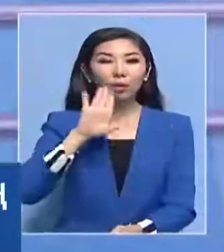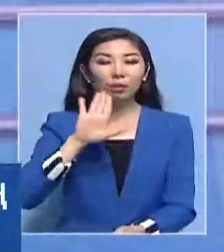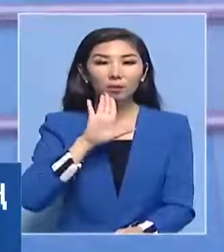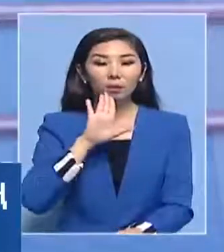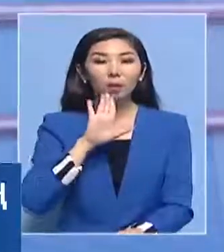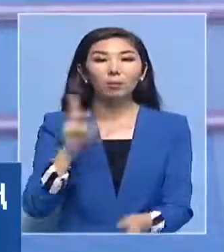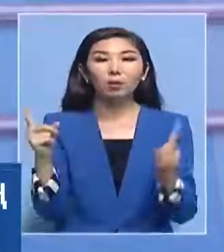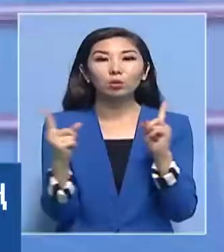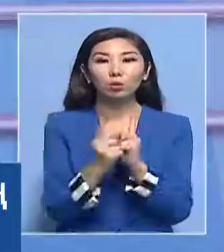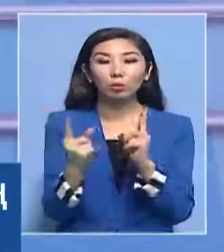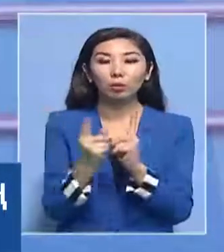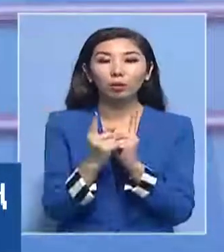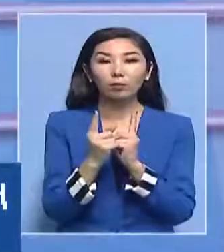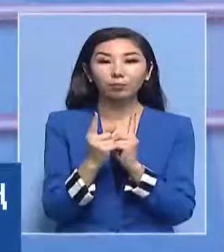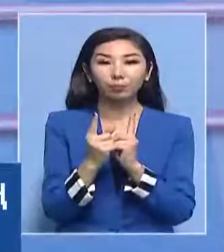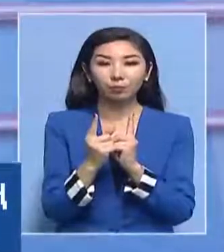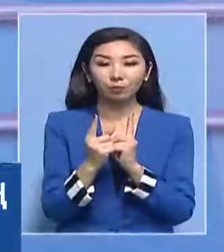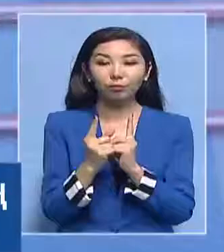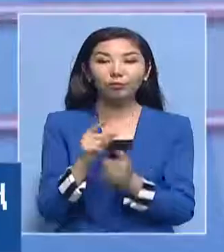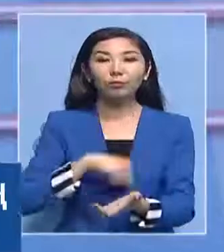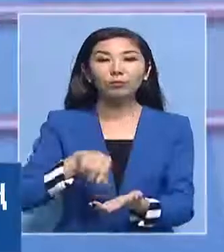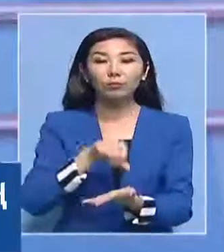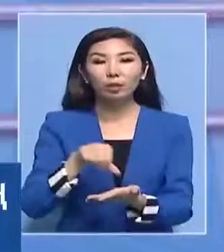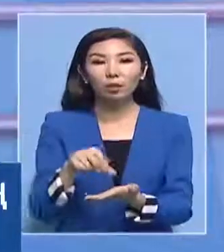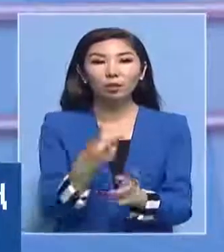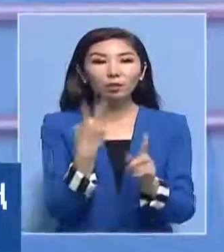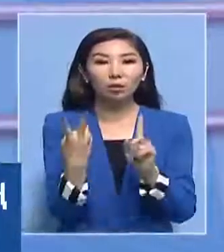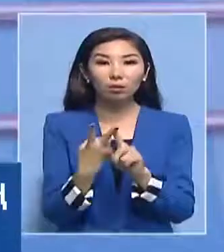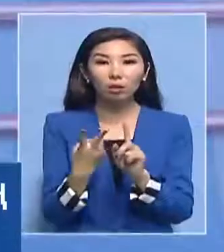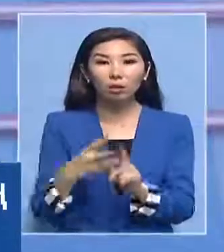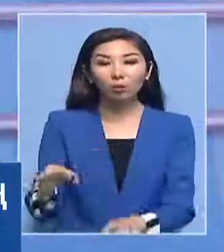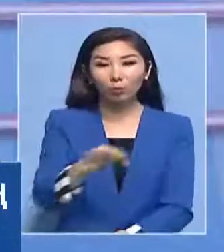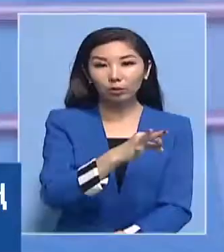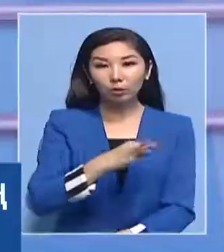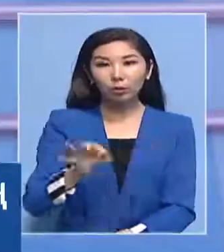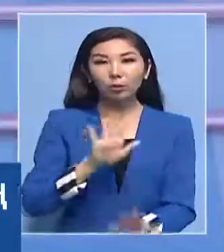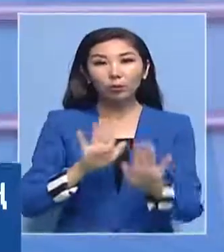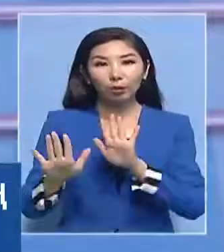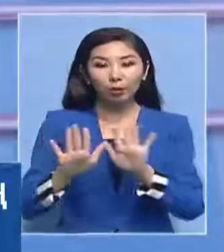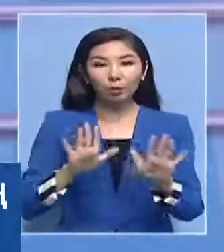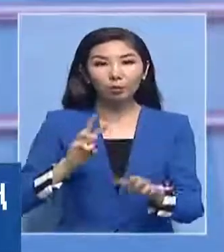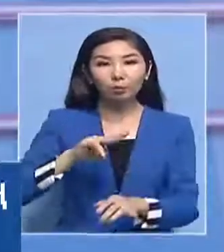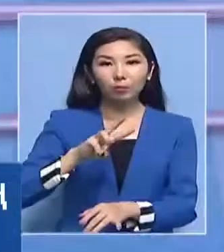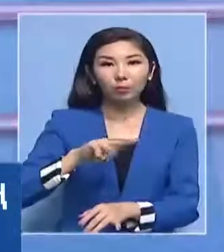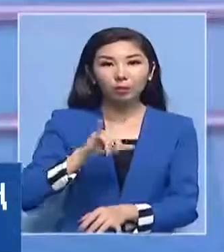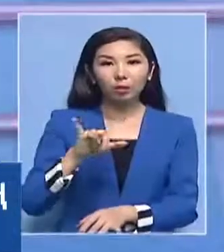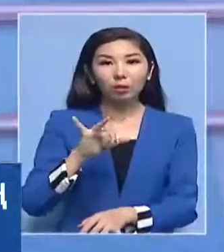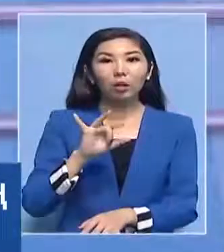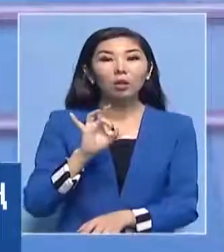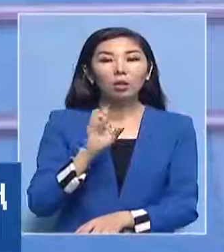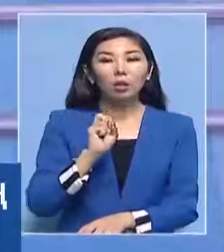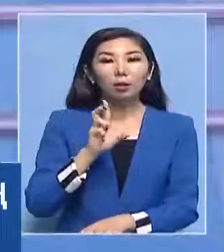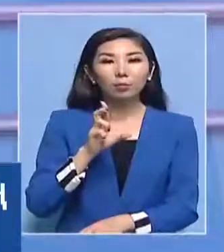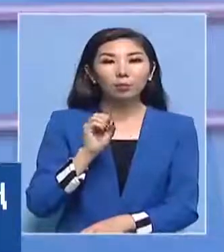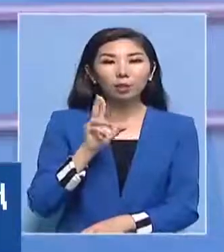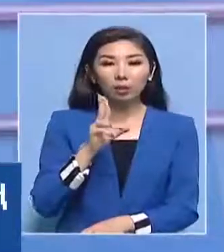жаңа кездесуіне Малика Манқұлы Құлшар қатынасты. Екінші мына облыстық мұражайымен Мейрамбек Төлепберген деген біз,